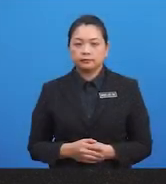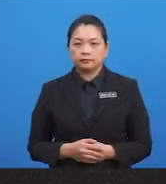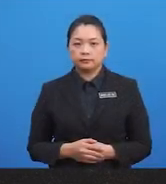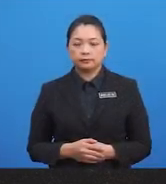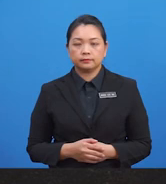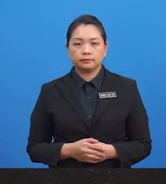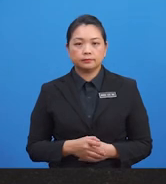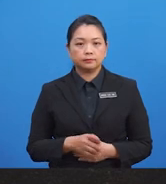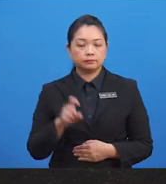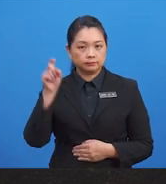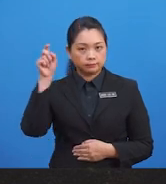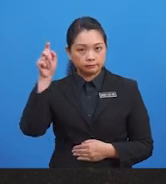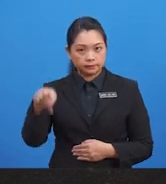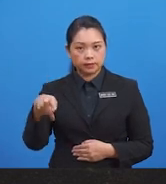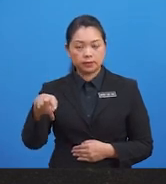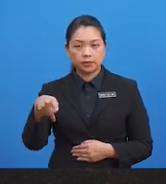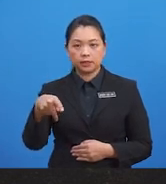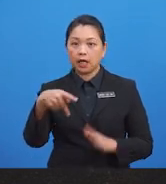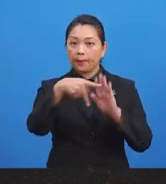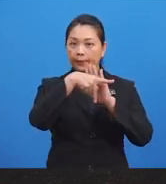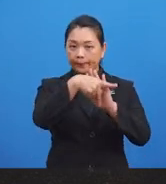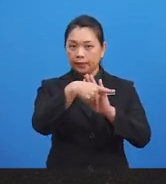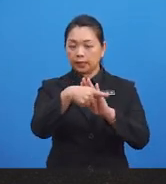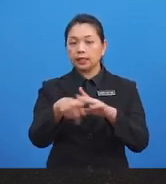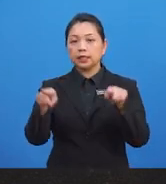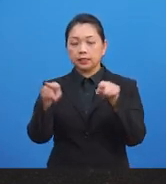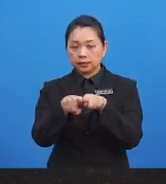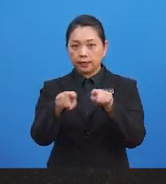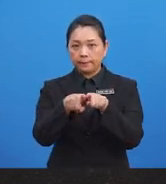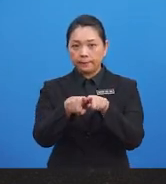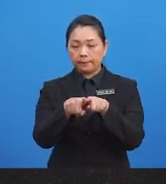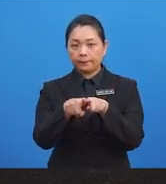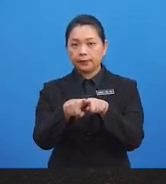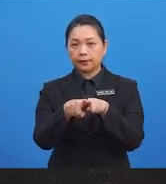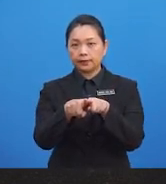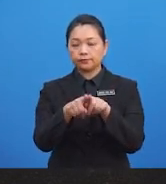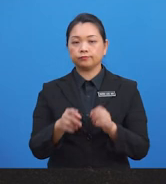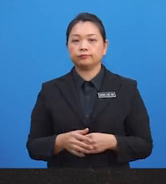Pastikan paparan di kalkulator anda sama seperti paparan di skrin.